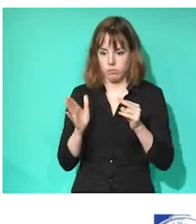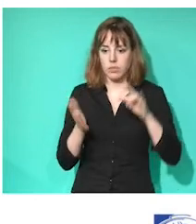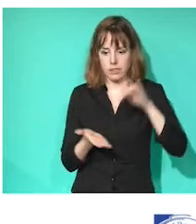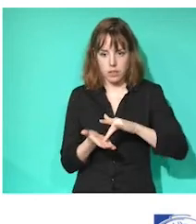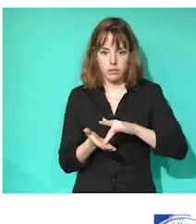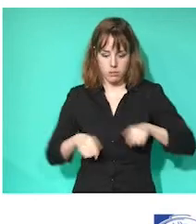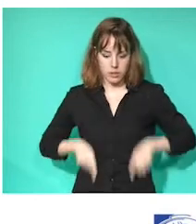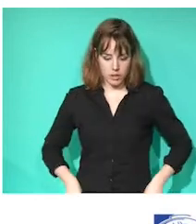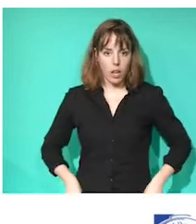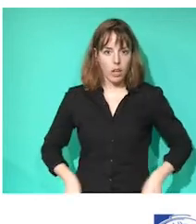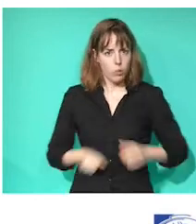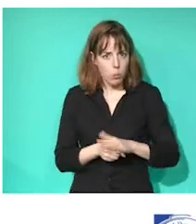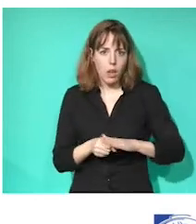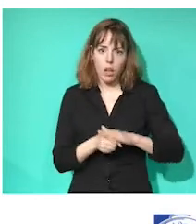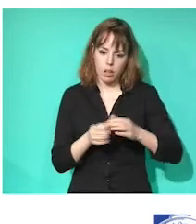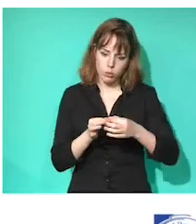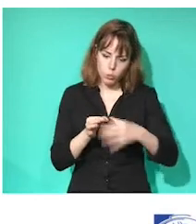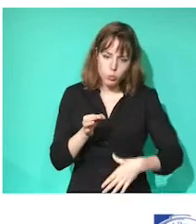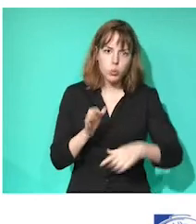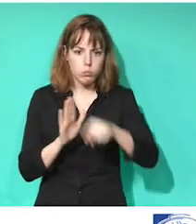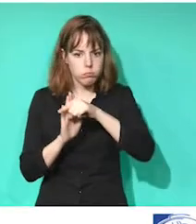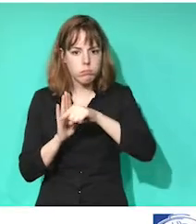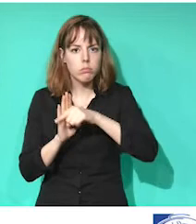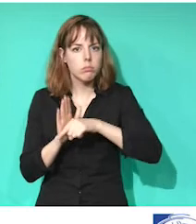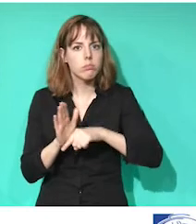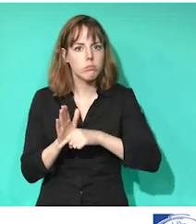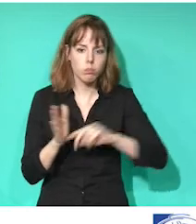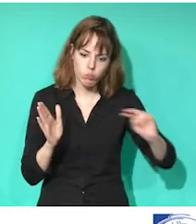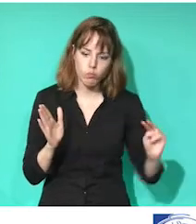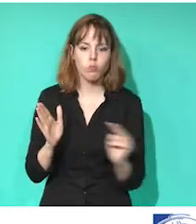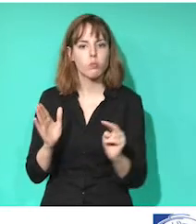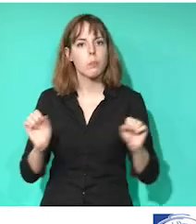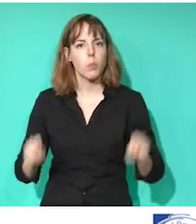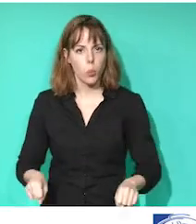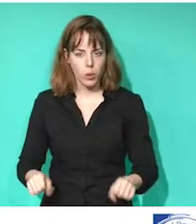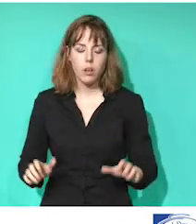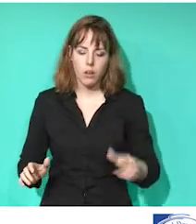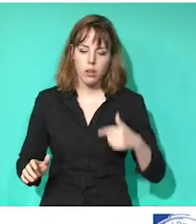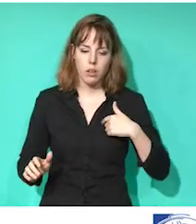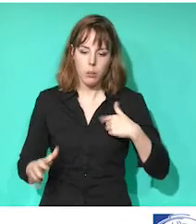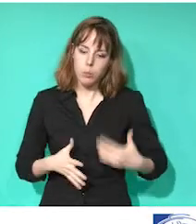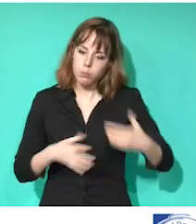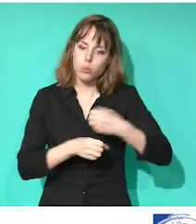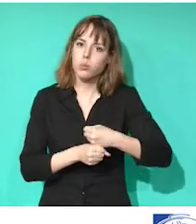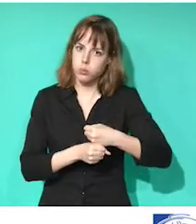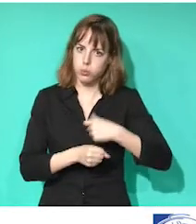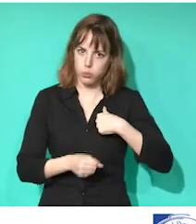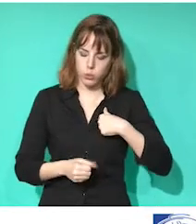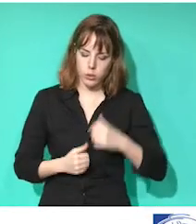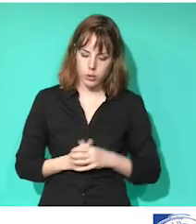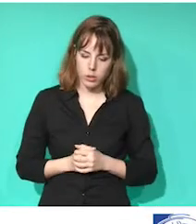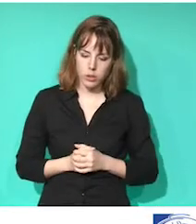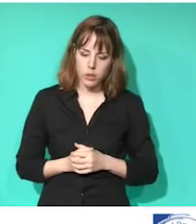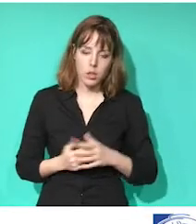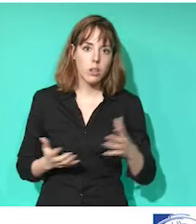donc, l'ensemble des conclusions de ces ateliers, donc je vais essayer de faire une restitution plus succincte, à chaque fois en vous donnant